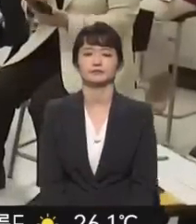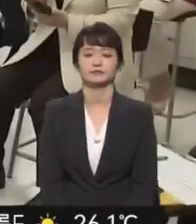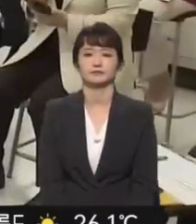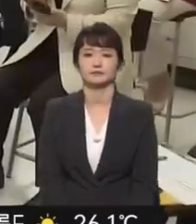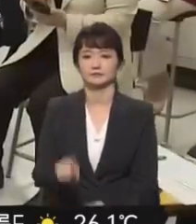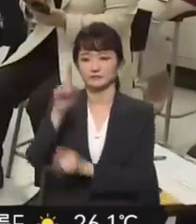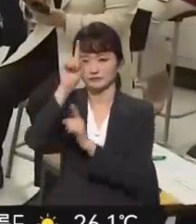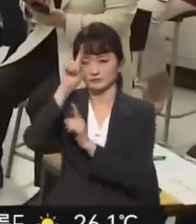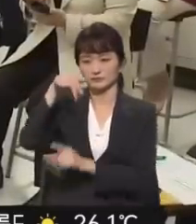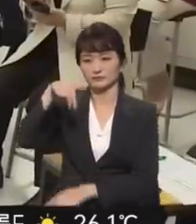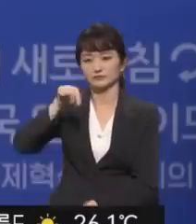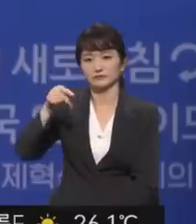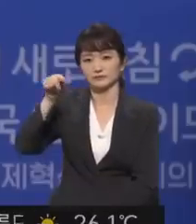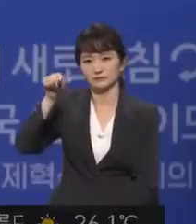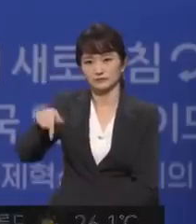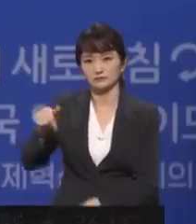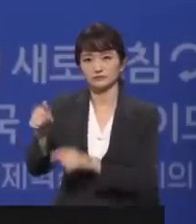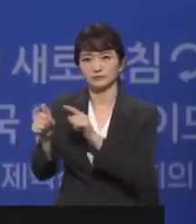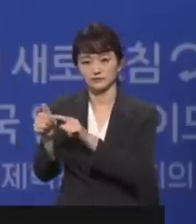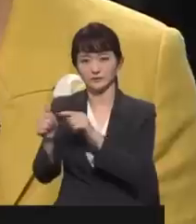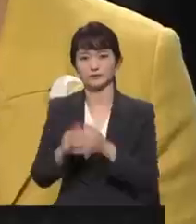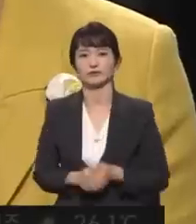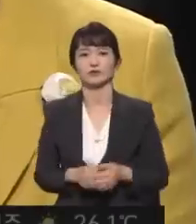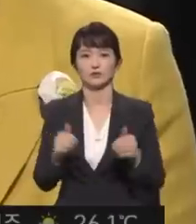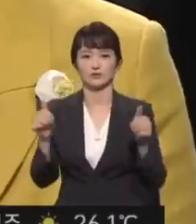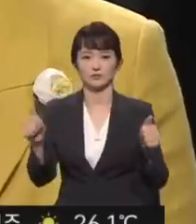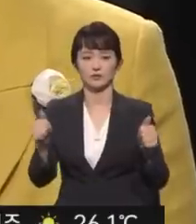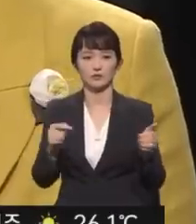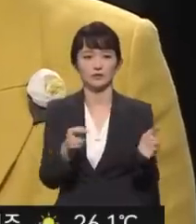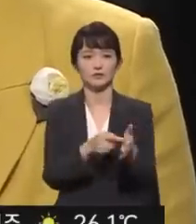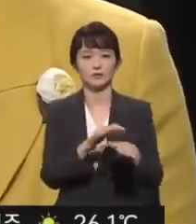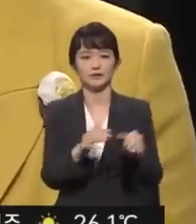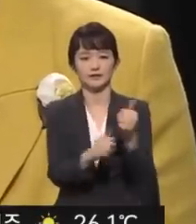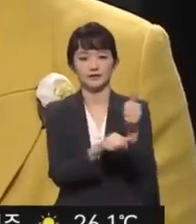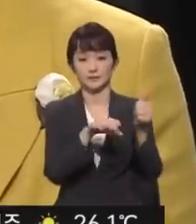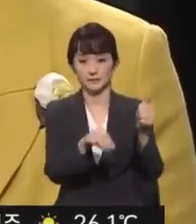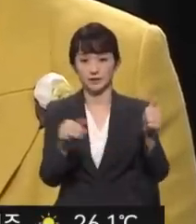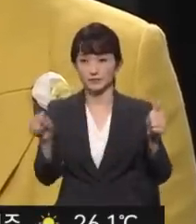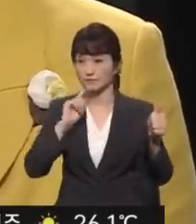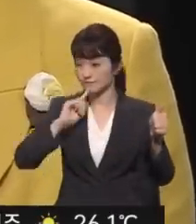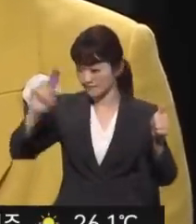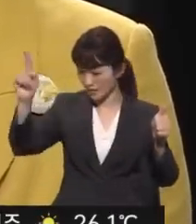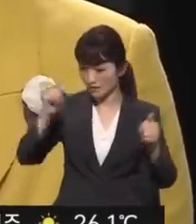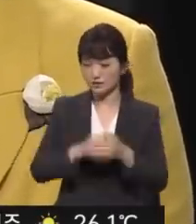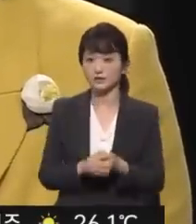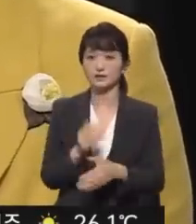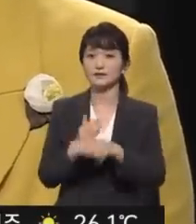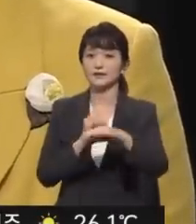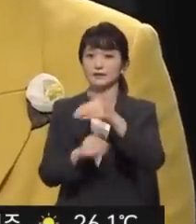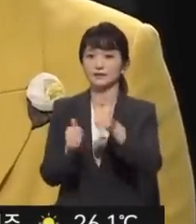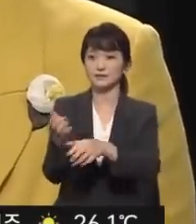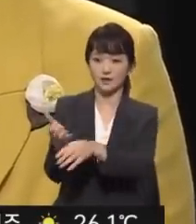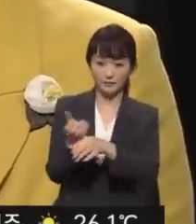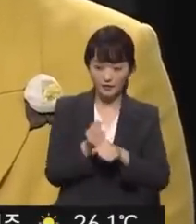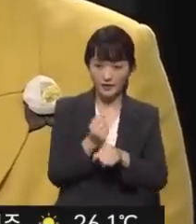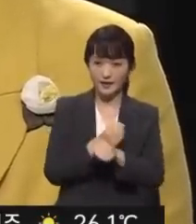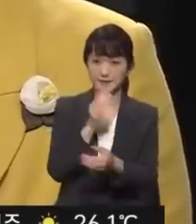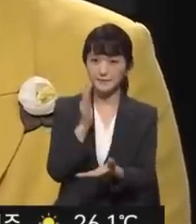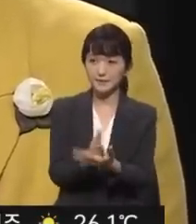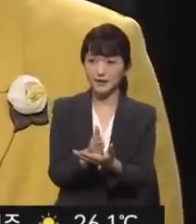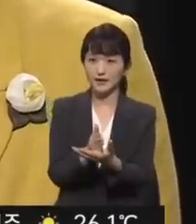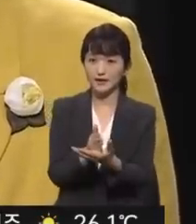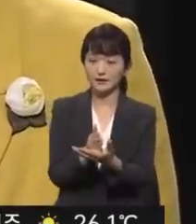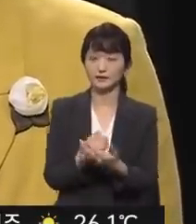bd 전환하고 가처분신청 되고 또 뭐 전대를 조기 전대에 1위 많이 이런 얘기 나왔을 때 그 때부터 더 언론에서 이제 가열차게